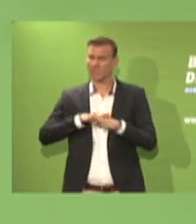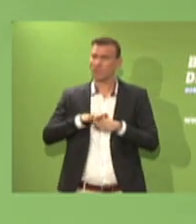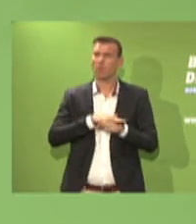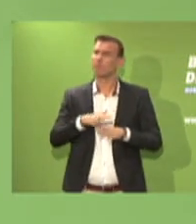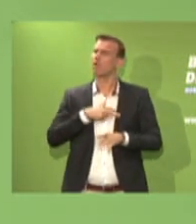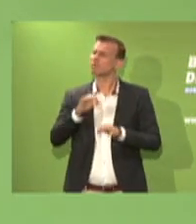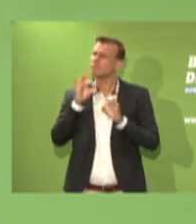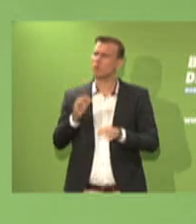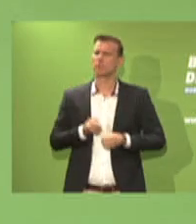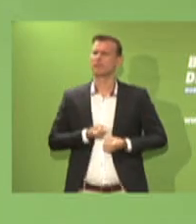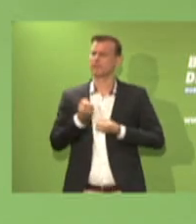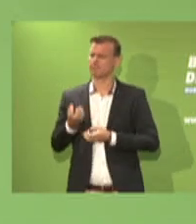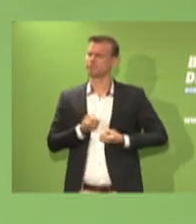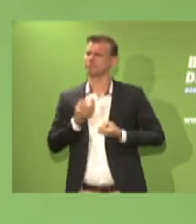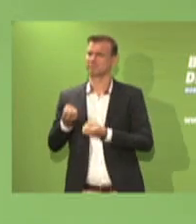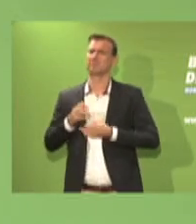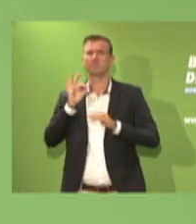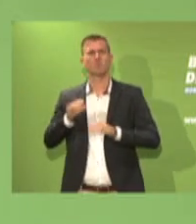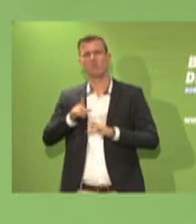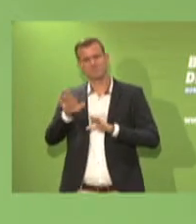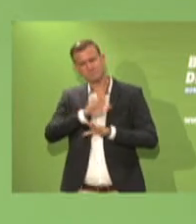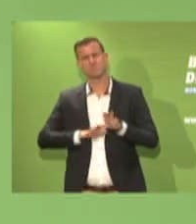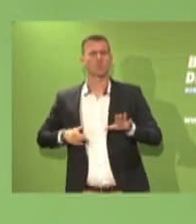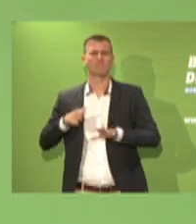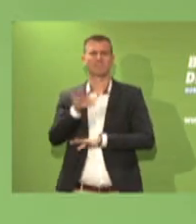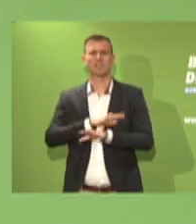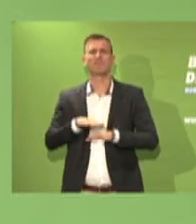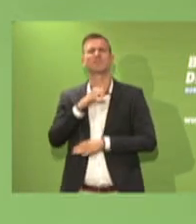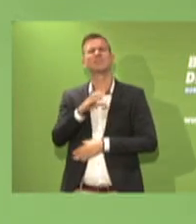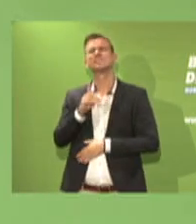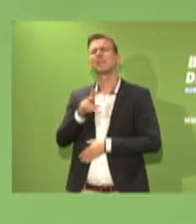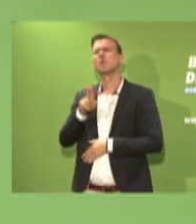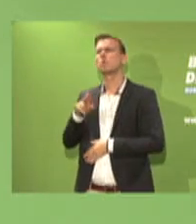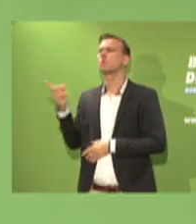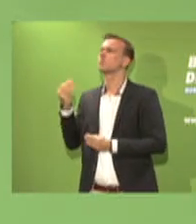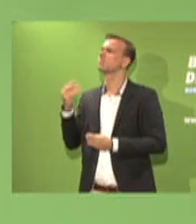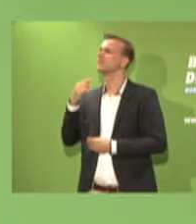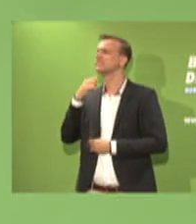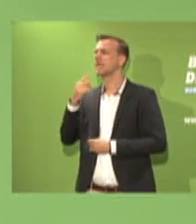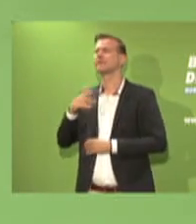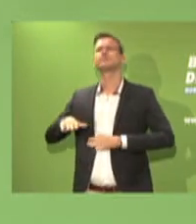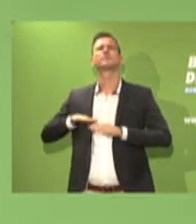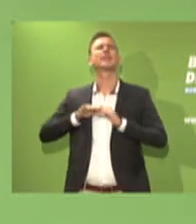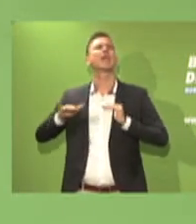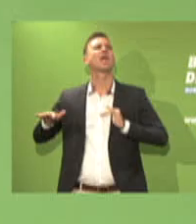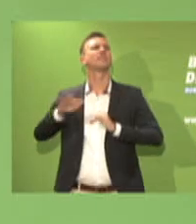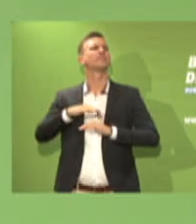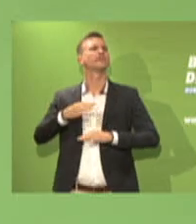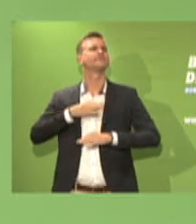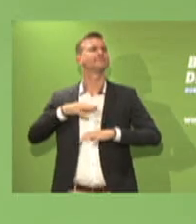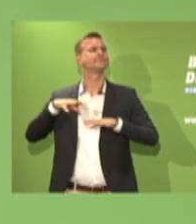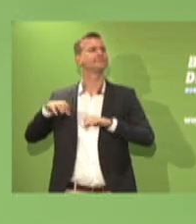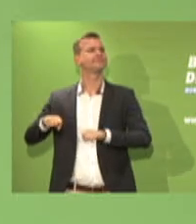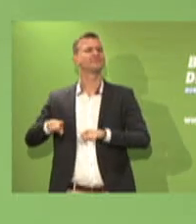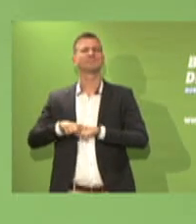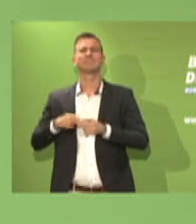gute Impulse für das gesamte Land auch aussenden. Und die CDU hat ja immer so getan, als sei das Land sozusagen ihrs, ja? Als wenn sozusagen so eine